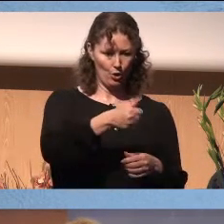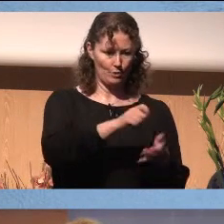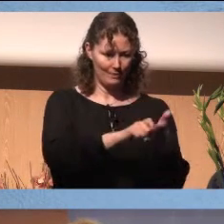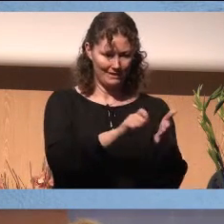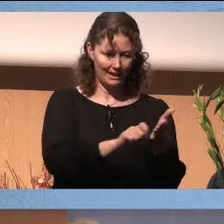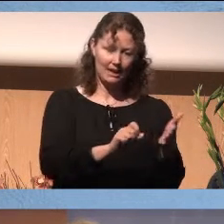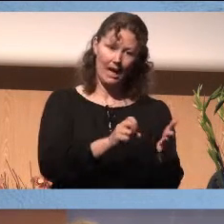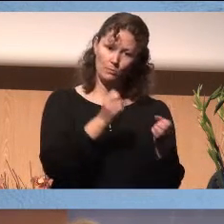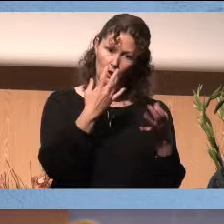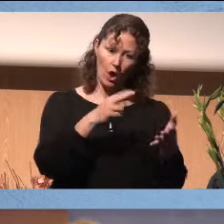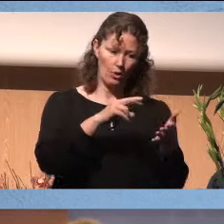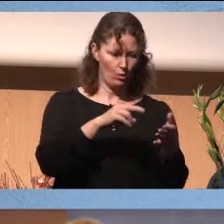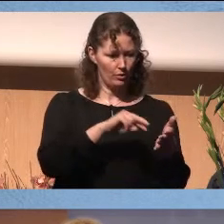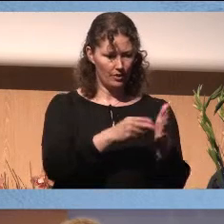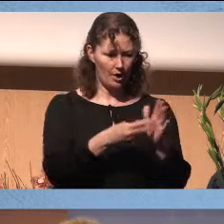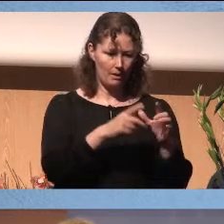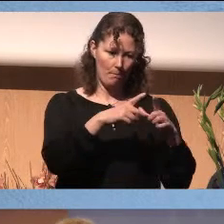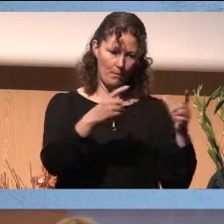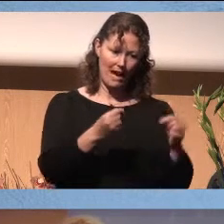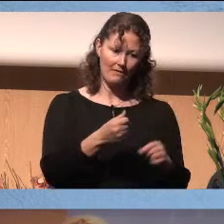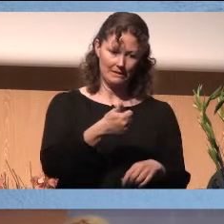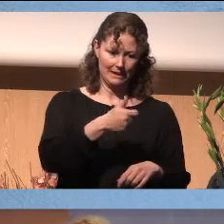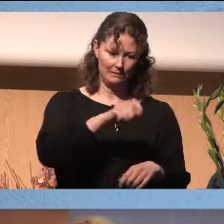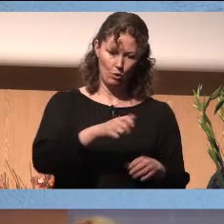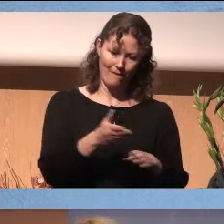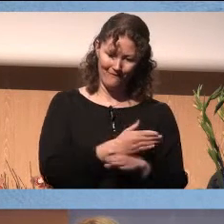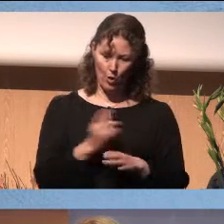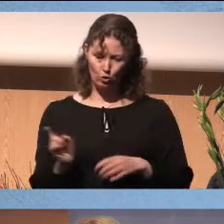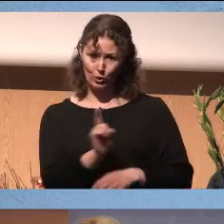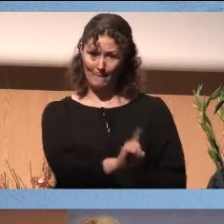å håndtere brev 6 måneder før de skal møte opp.